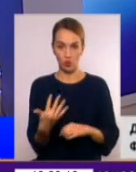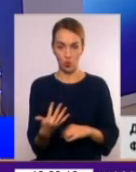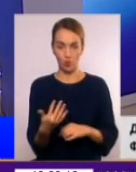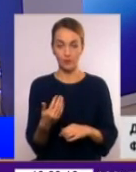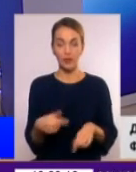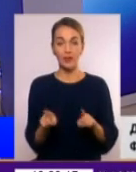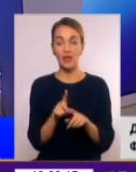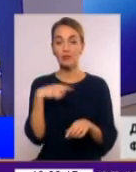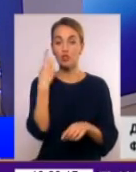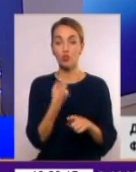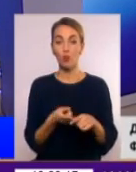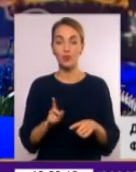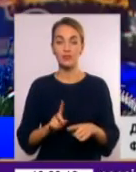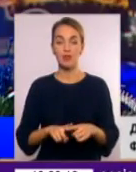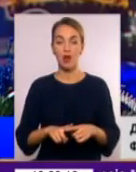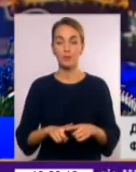оця